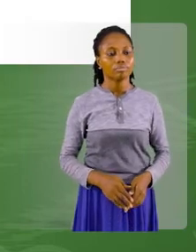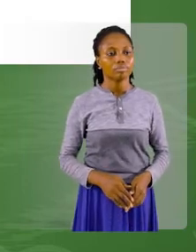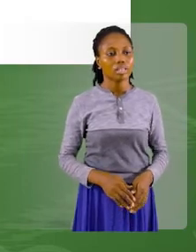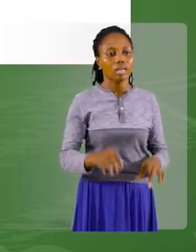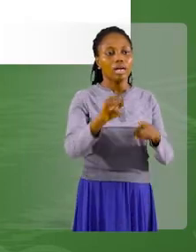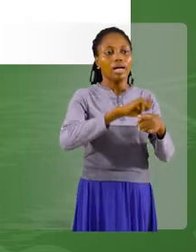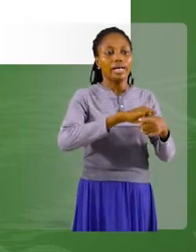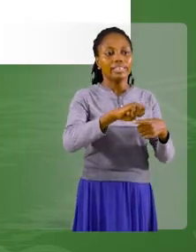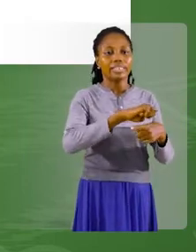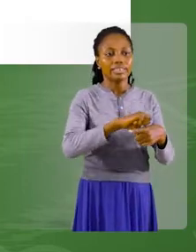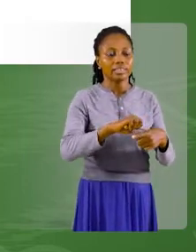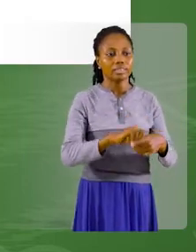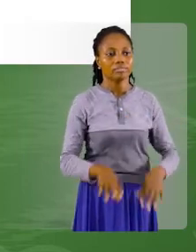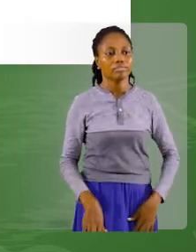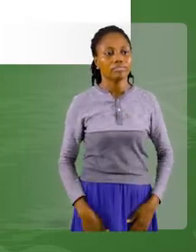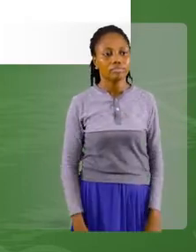Exercice.